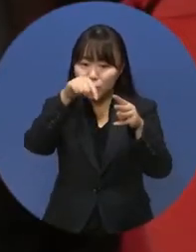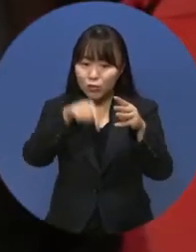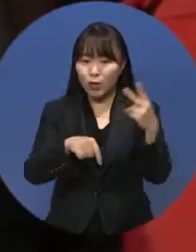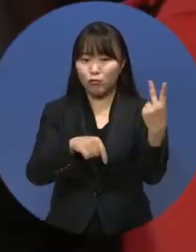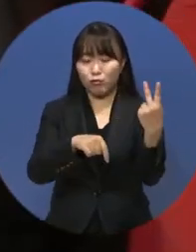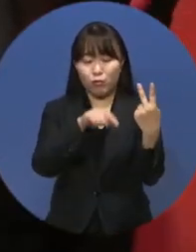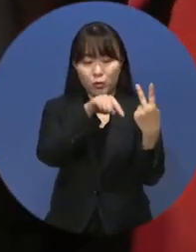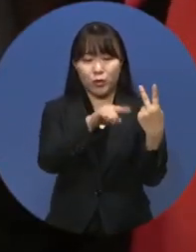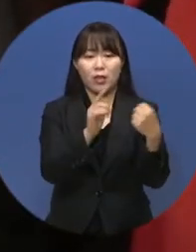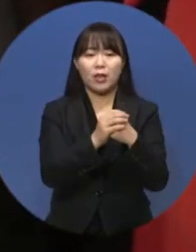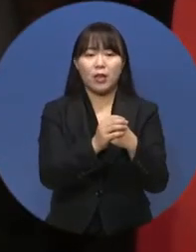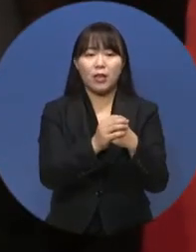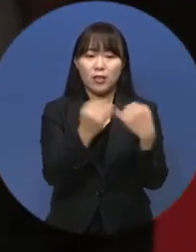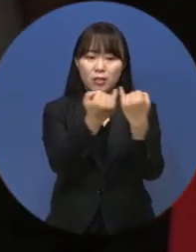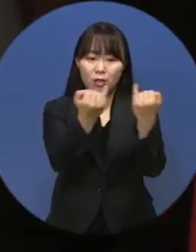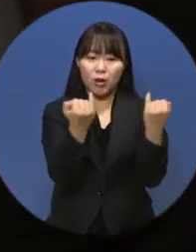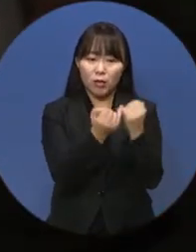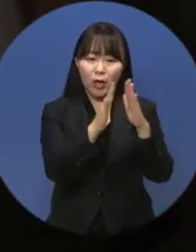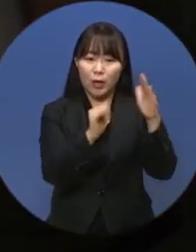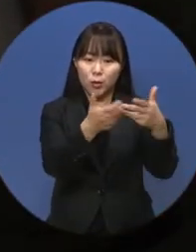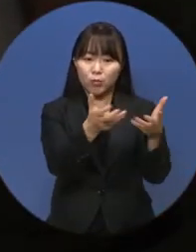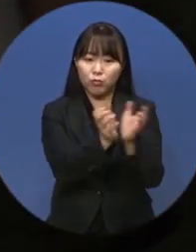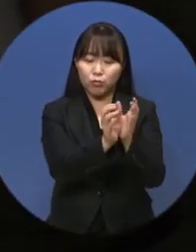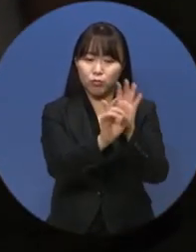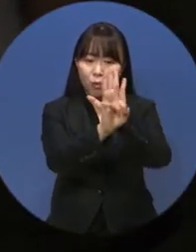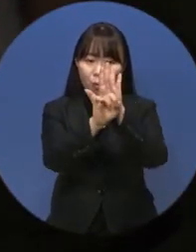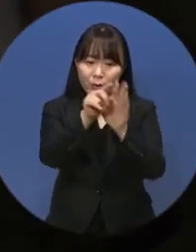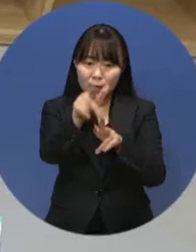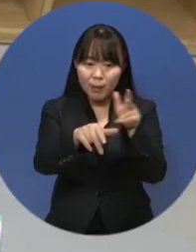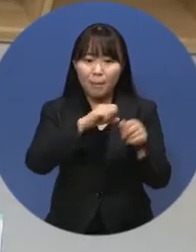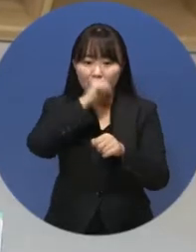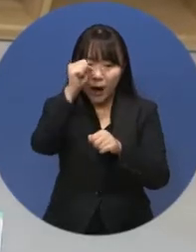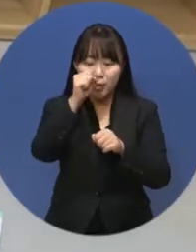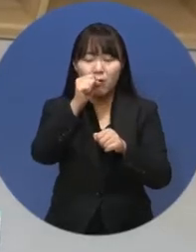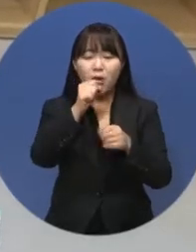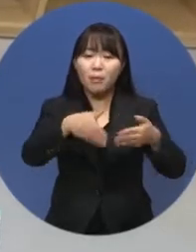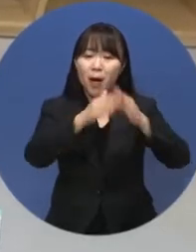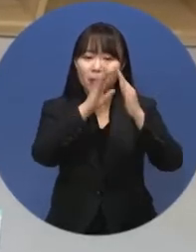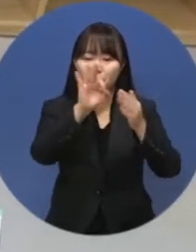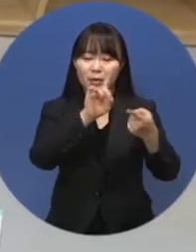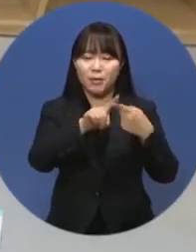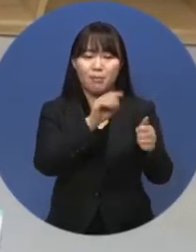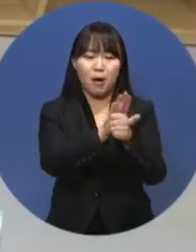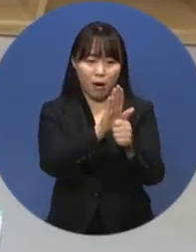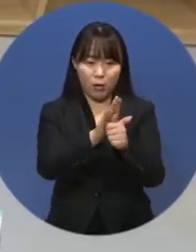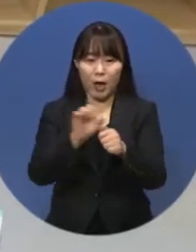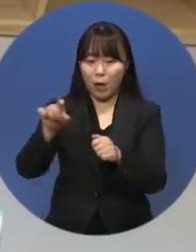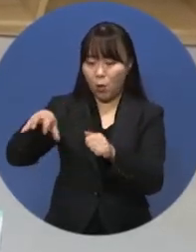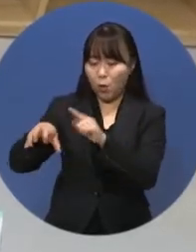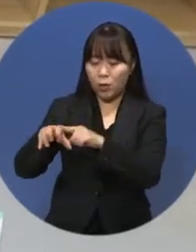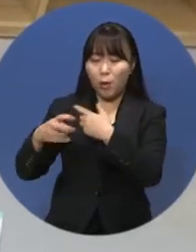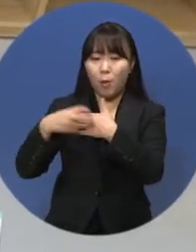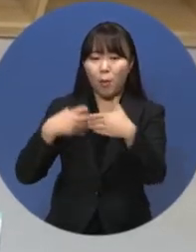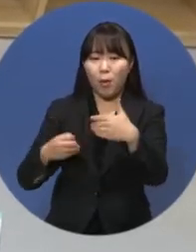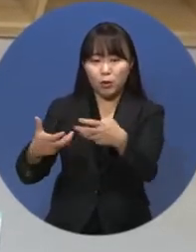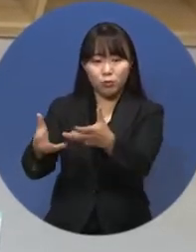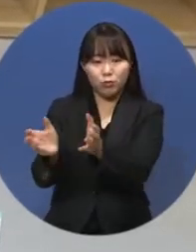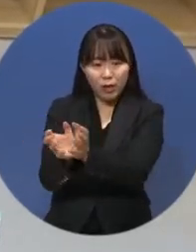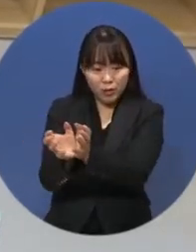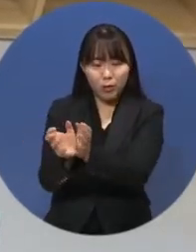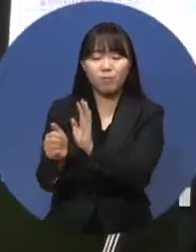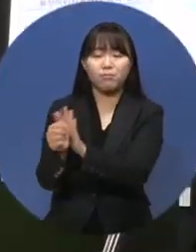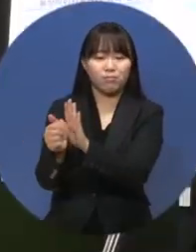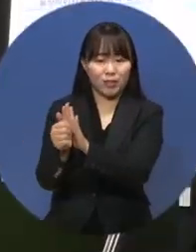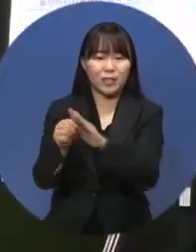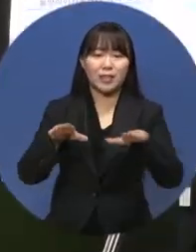두 곳은 여성가족부 공모 사업에 선정돼 설치비를 지원받았고, 한 곳은 보건복지부에서